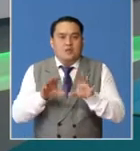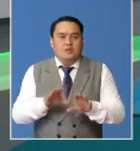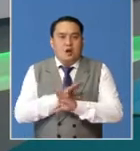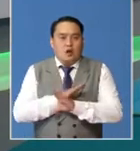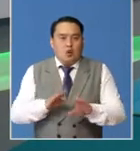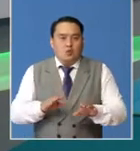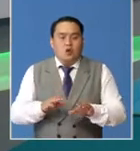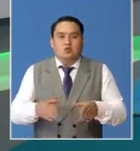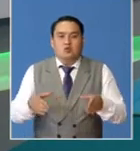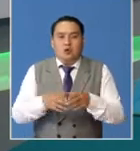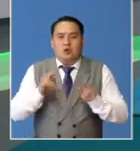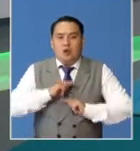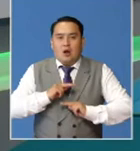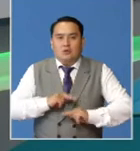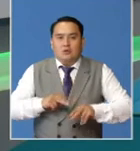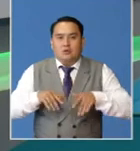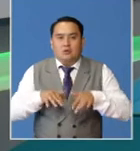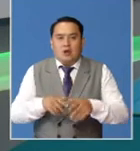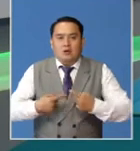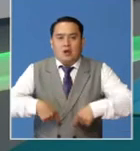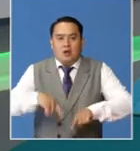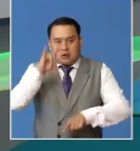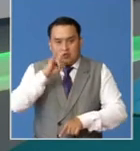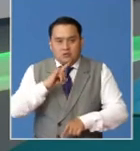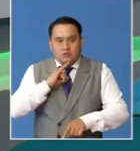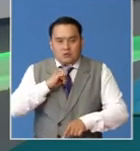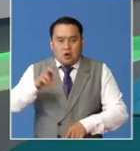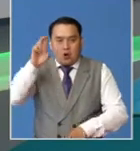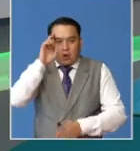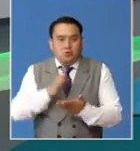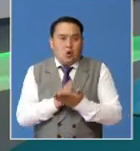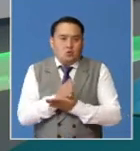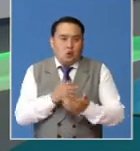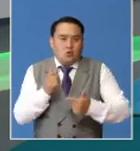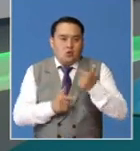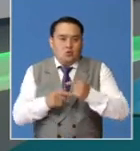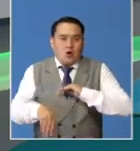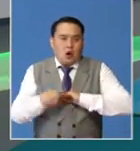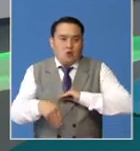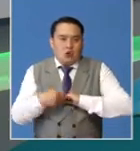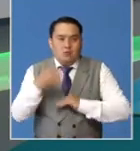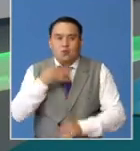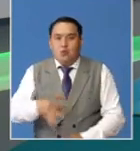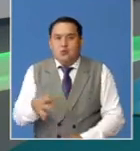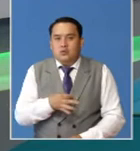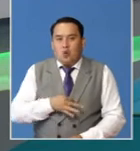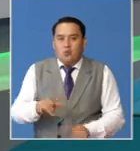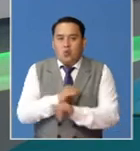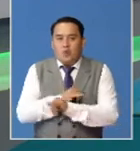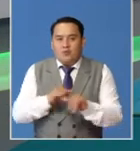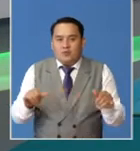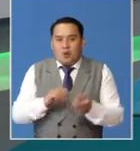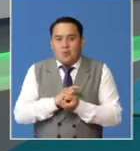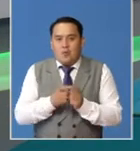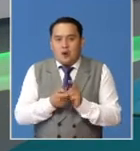Круг сотрудничества Департамента агентства Республики Казахстан по делам государственной службы и противодействию коррупции по Алматинской